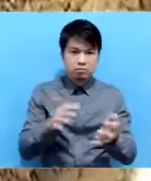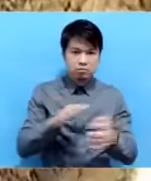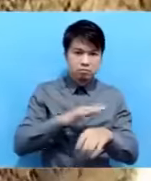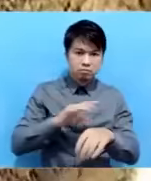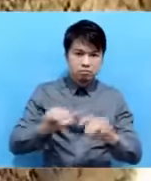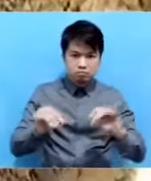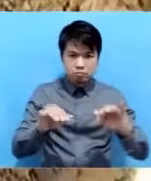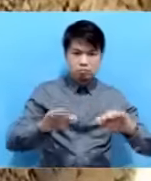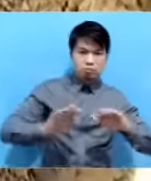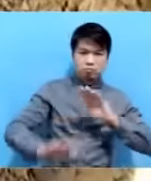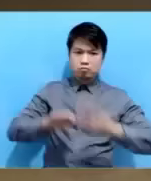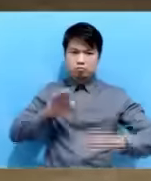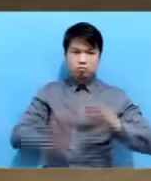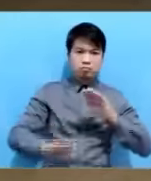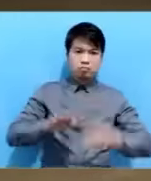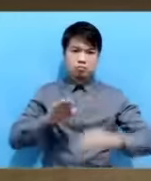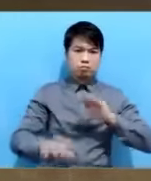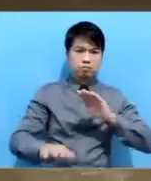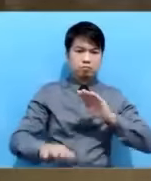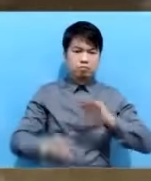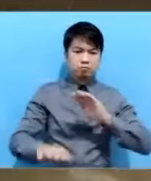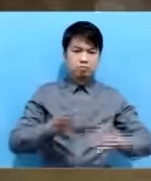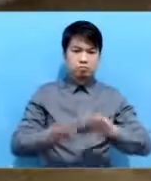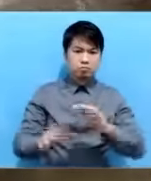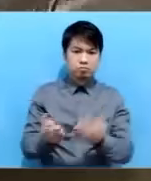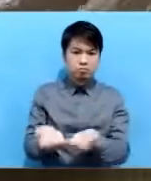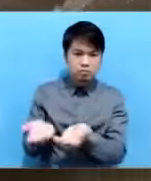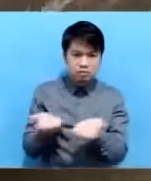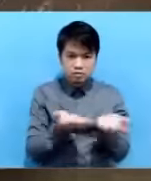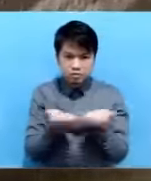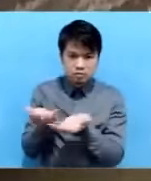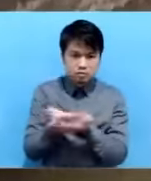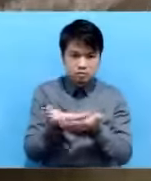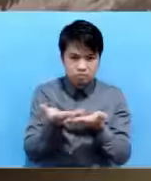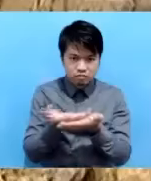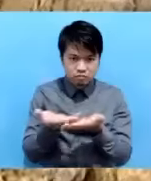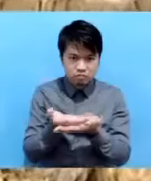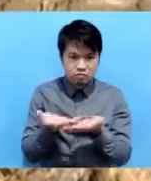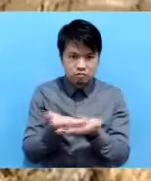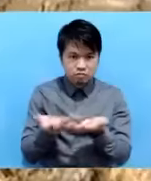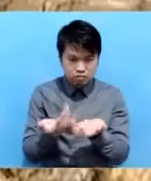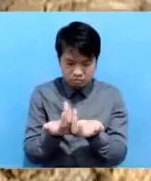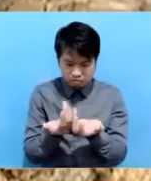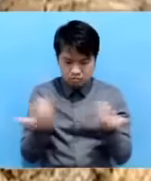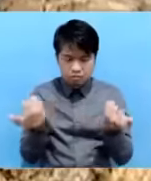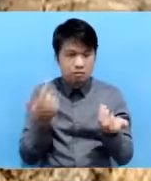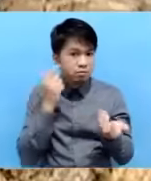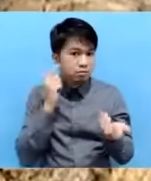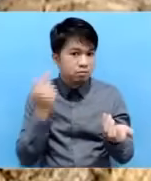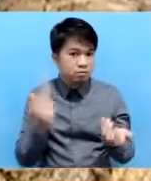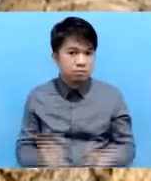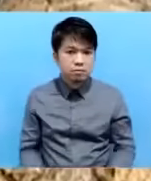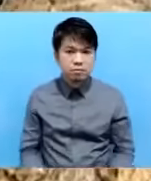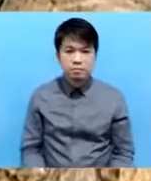bumilis humiwalay. Saka bibistayin o sasalain para mahiwalay ang ginto. Anong ginto naglalaban niya?